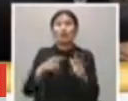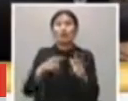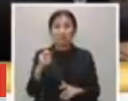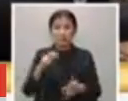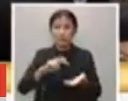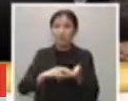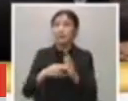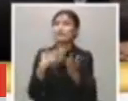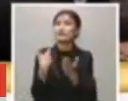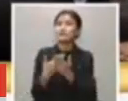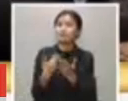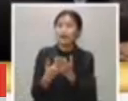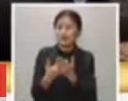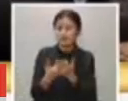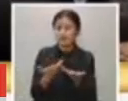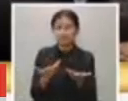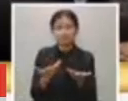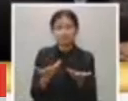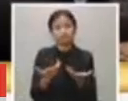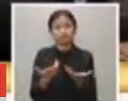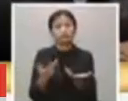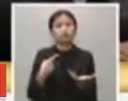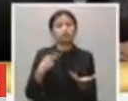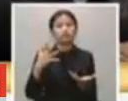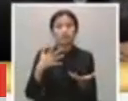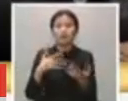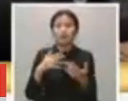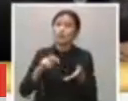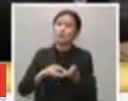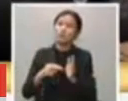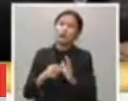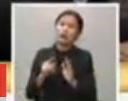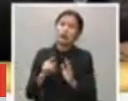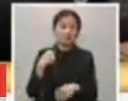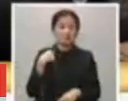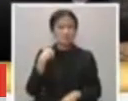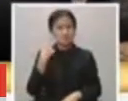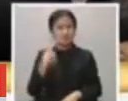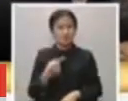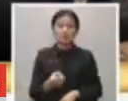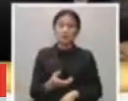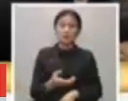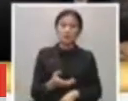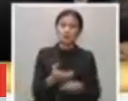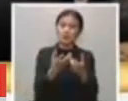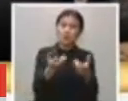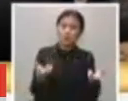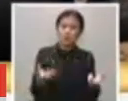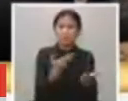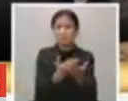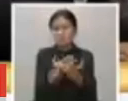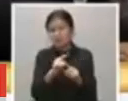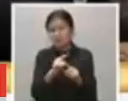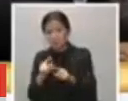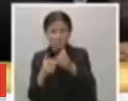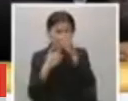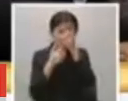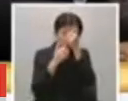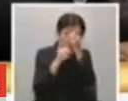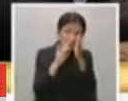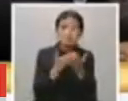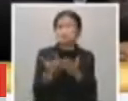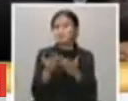คือมันไม่มีแรงจูงใจในการใช้จ่ายและลงทุนซึ่งนี่คือปัญหาที่เกิดอยู่อัต